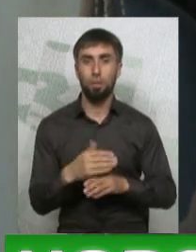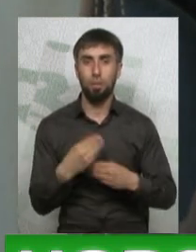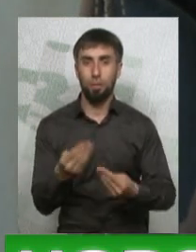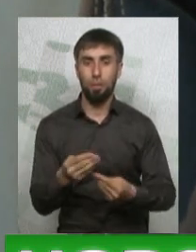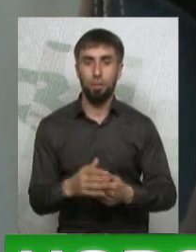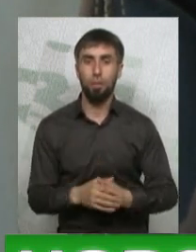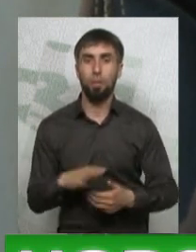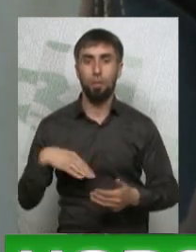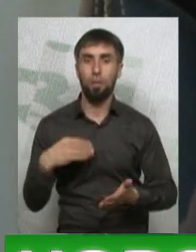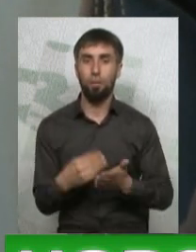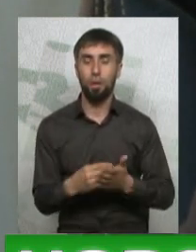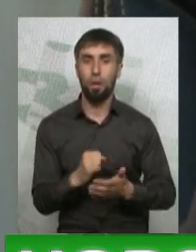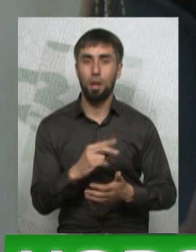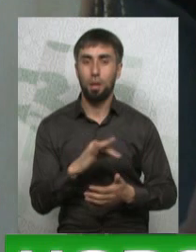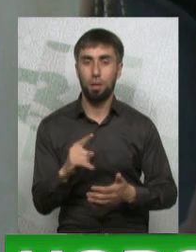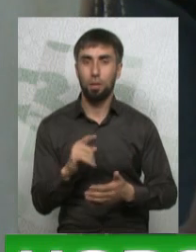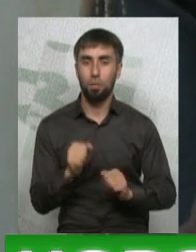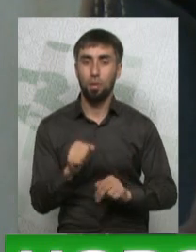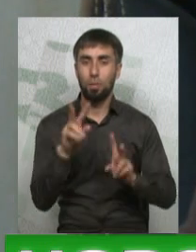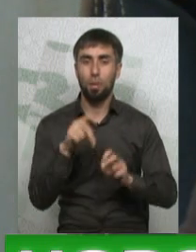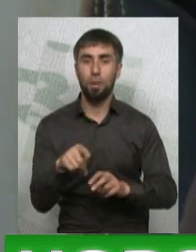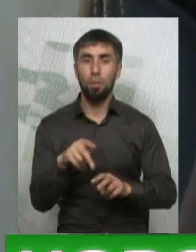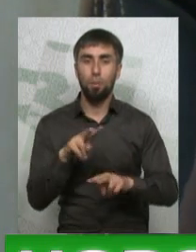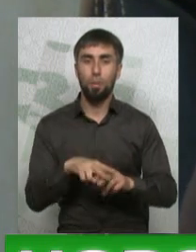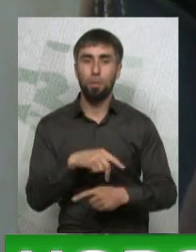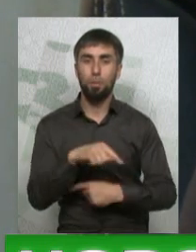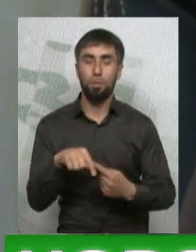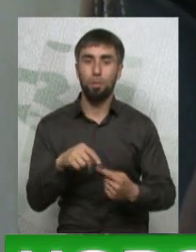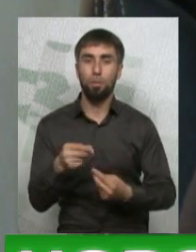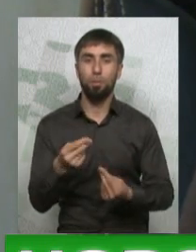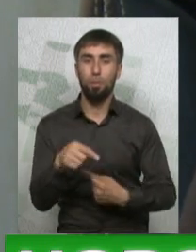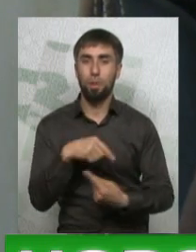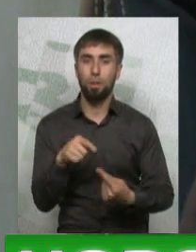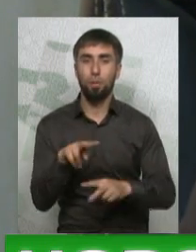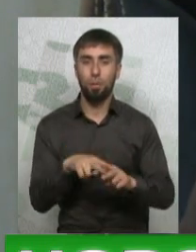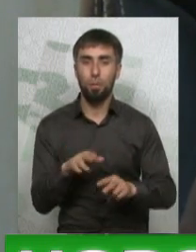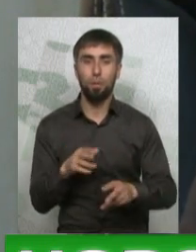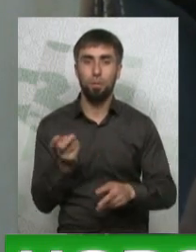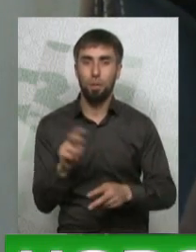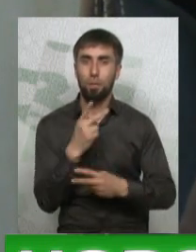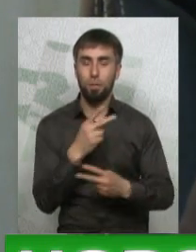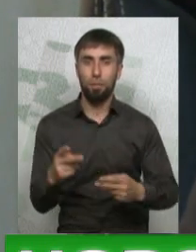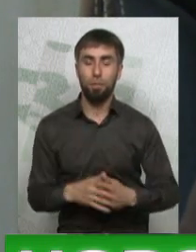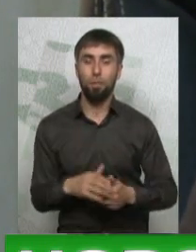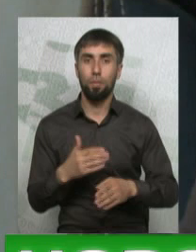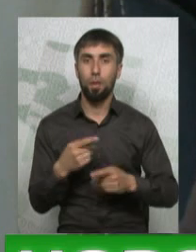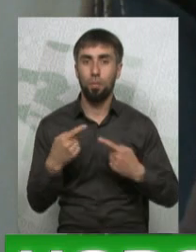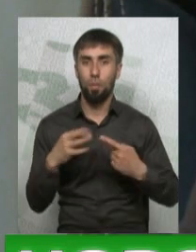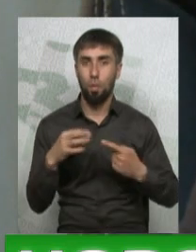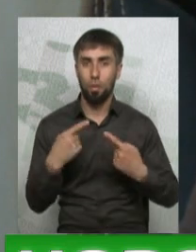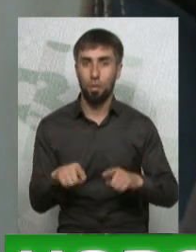финансовый анализ провести, можем проверить его бизнес, выехать на место. По другим критериям отбора у